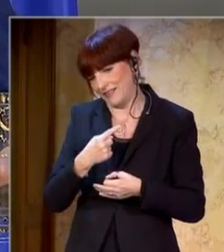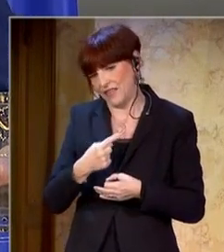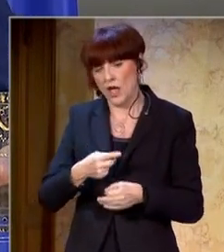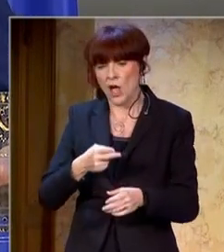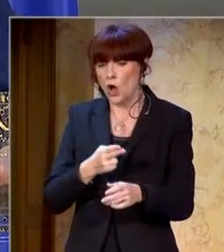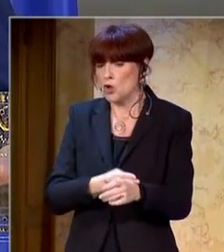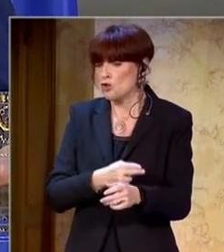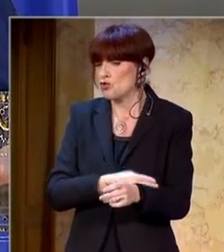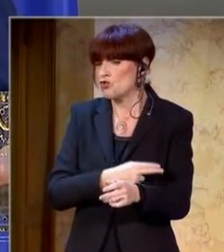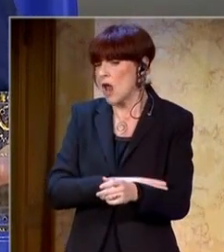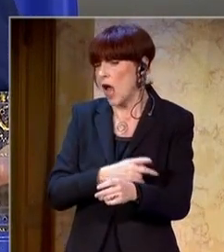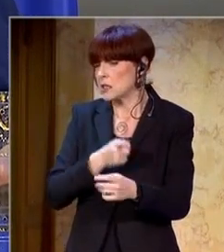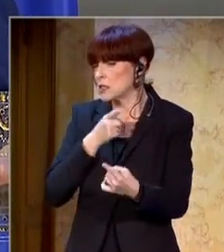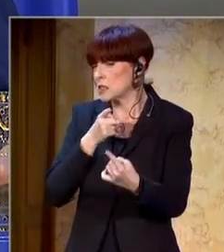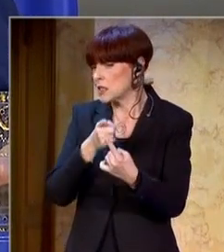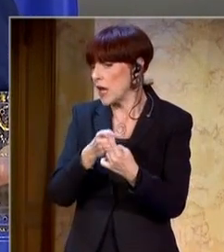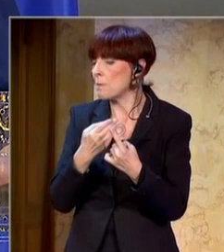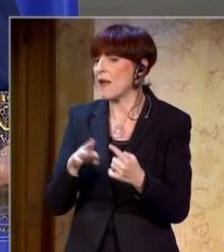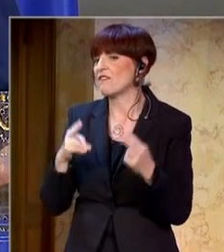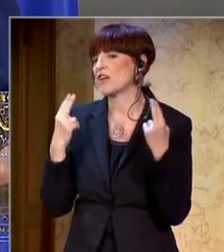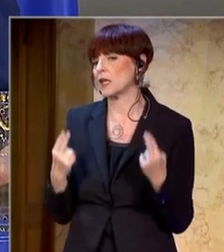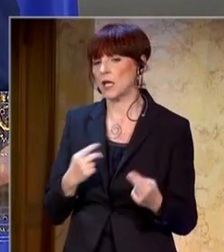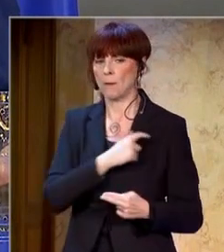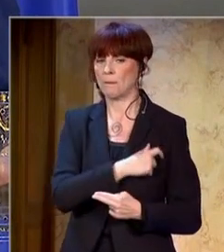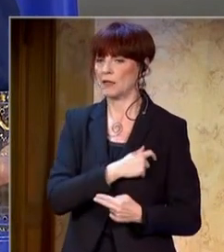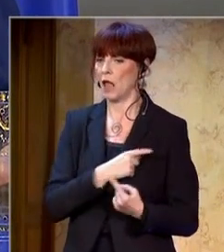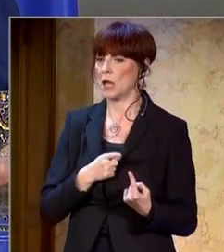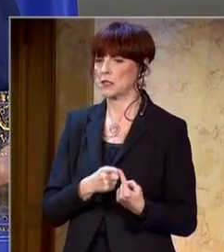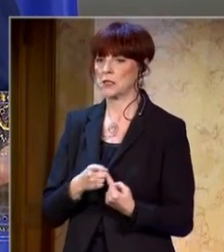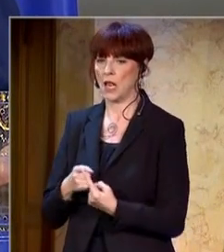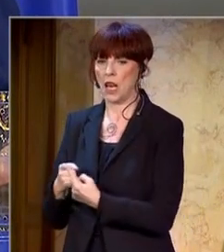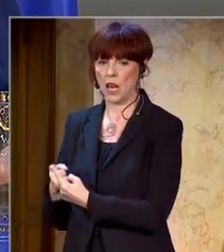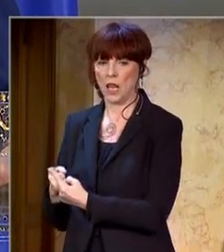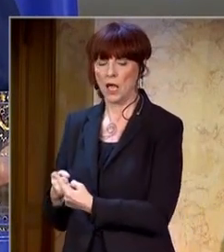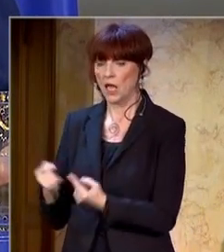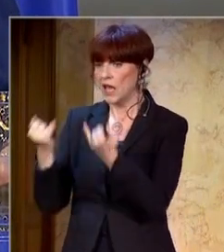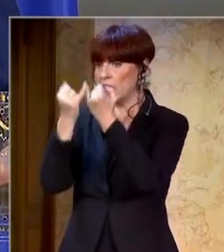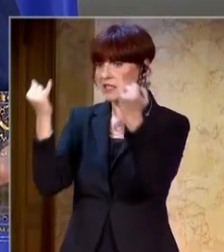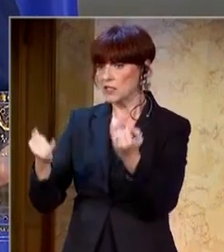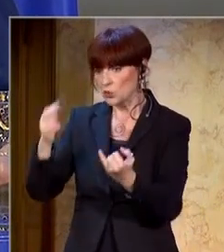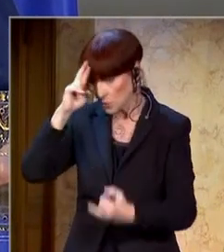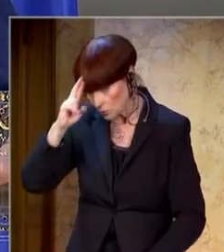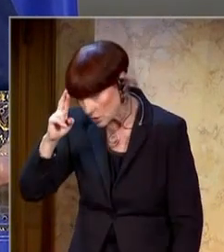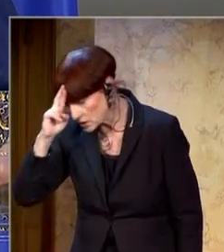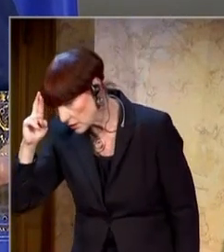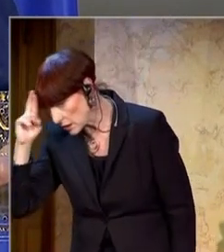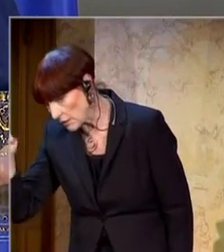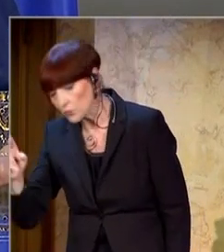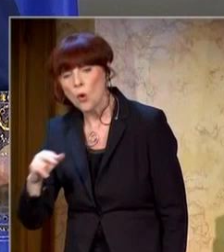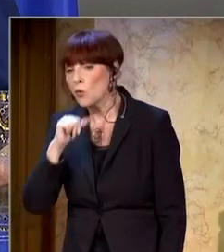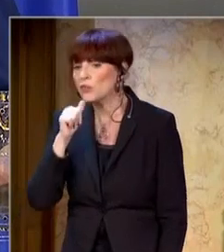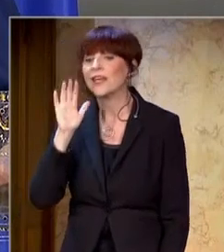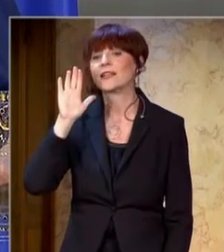die Parteiräson zu stellen, die Institutionen zu ehren, zu achten und nicht zu